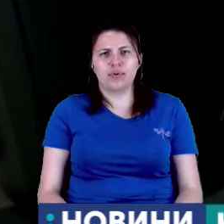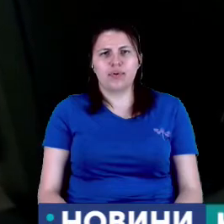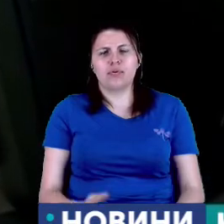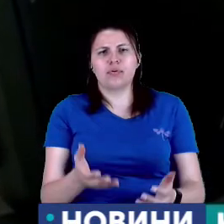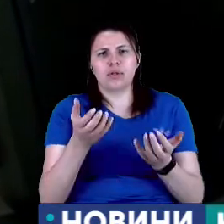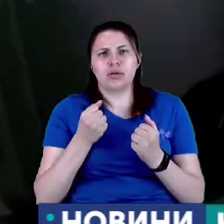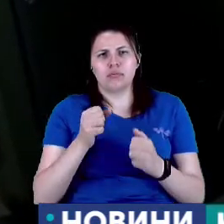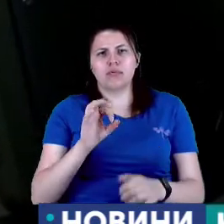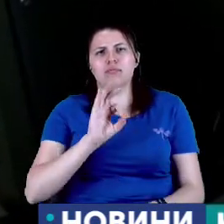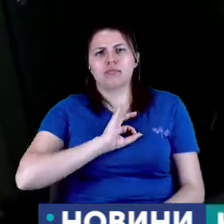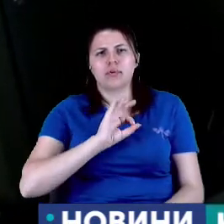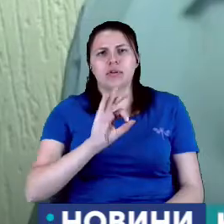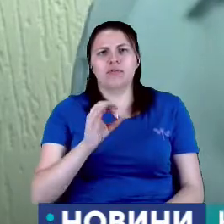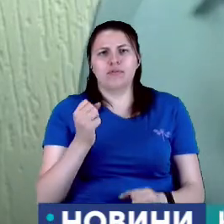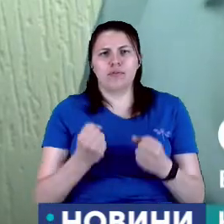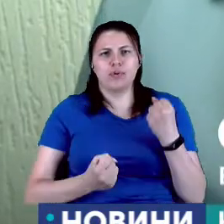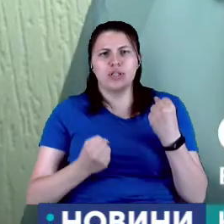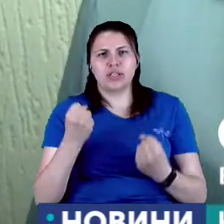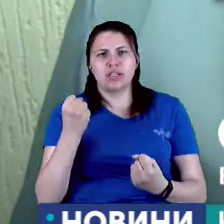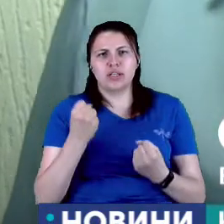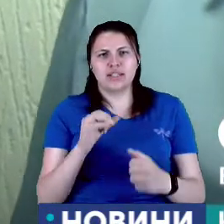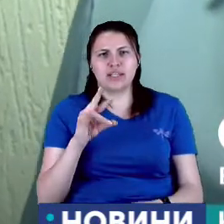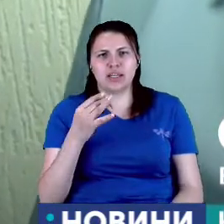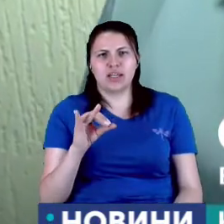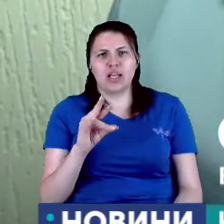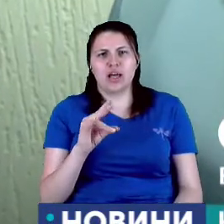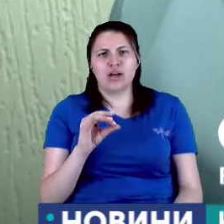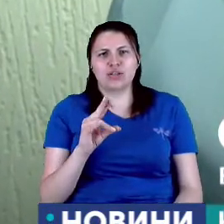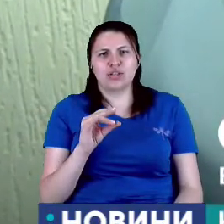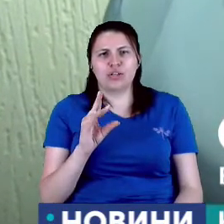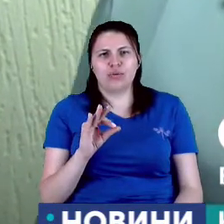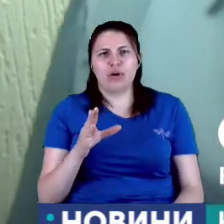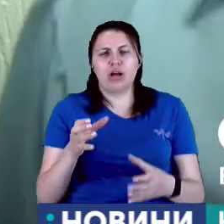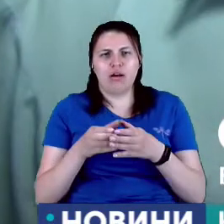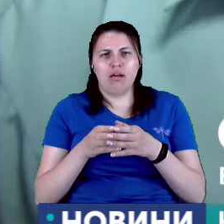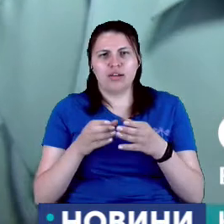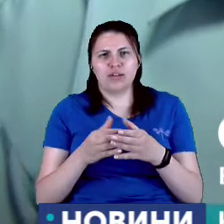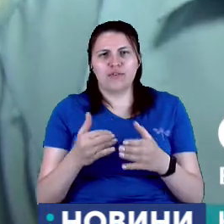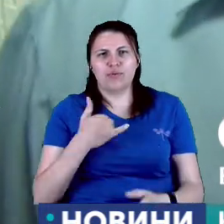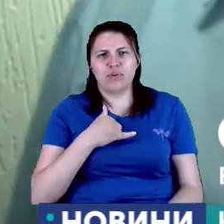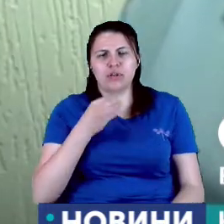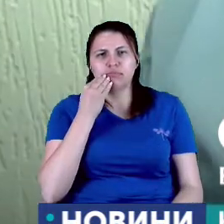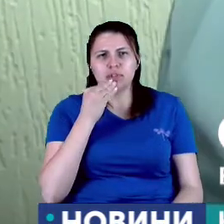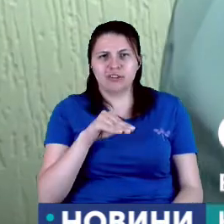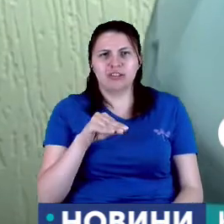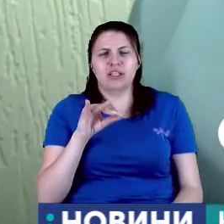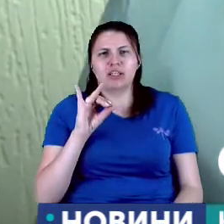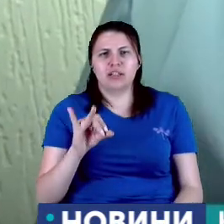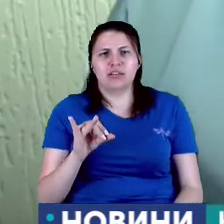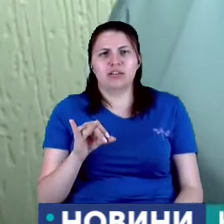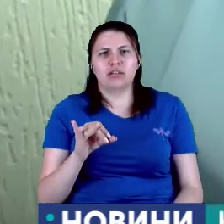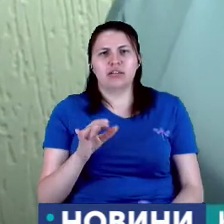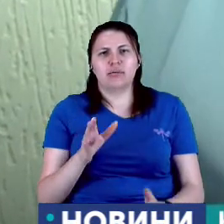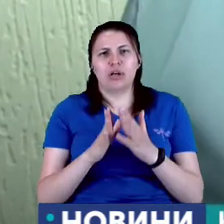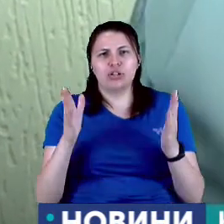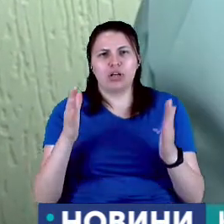мобільної бригади Сергій Ляшченко. І колектив у нас, ну і, звісно, велика благодарність